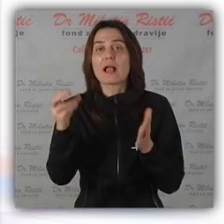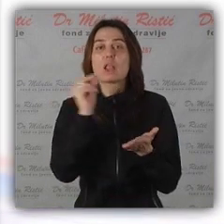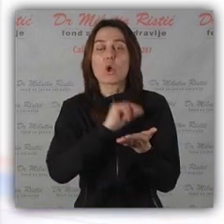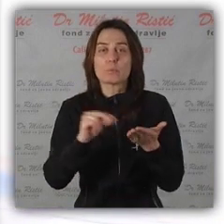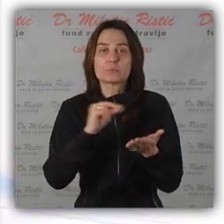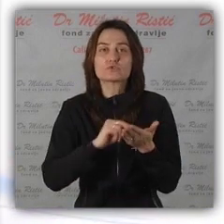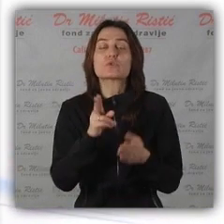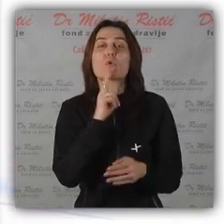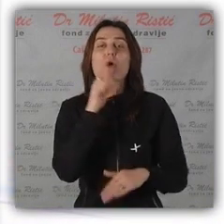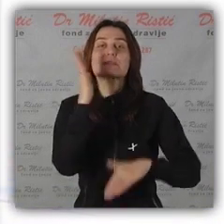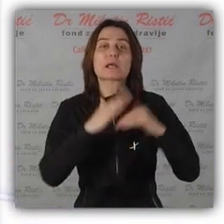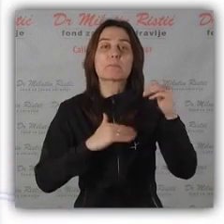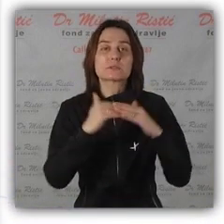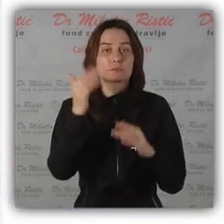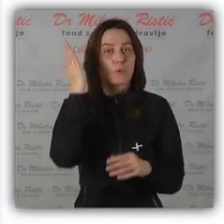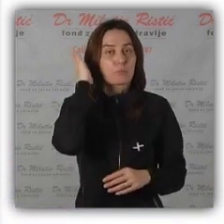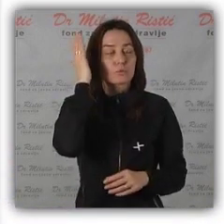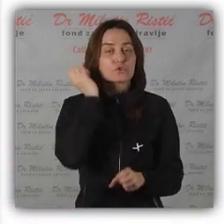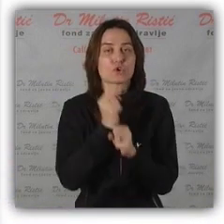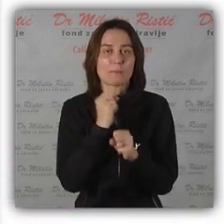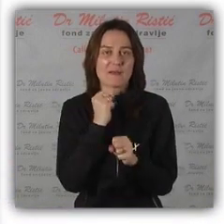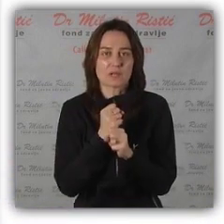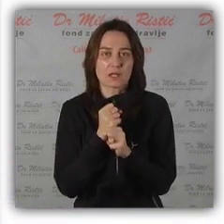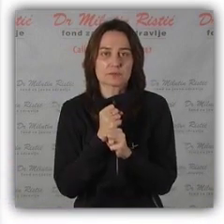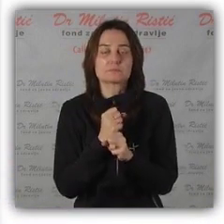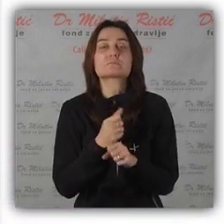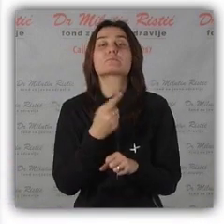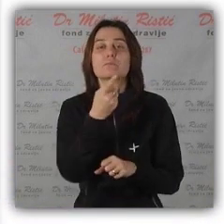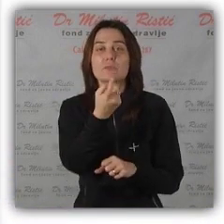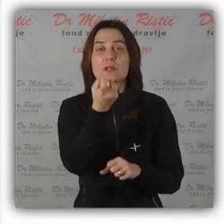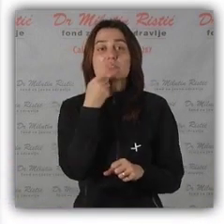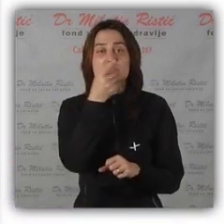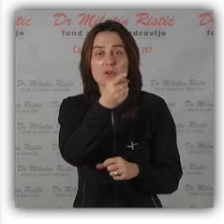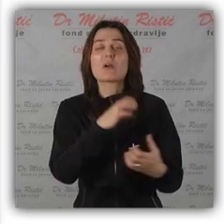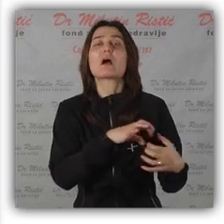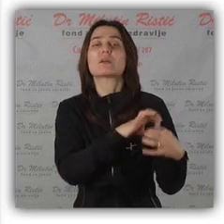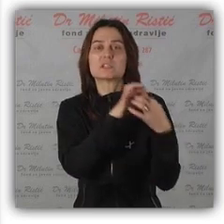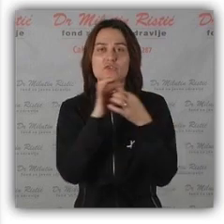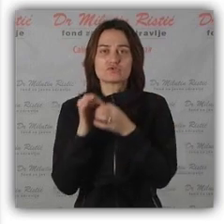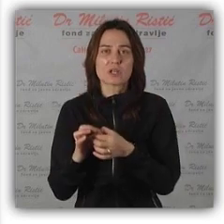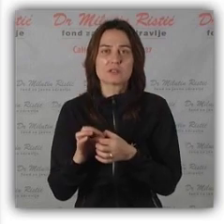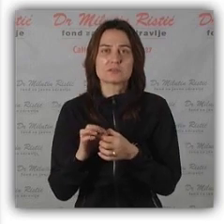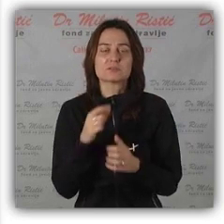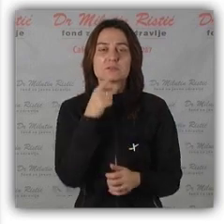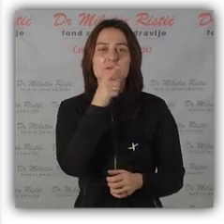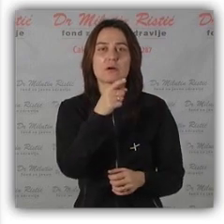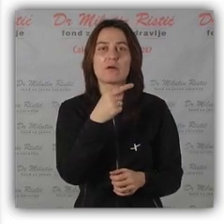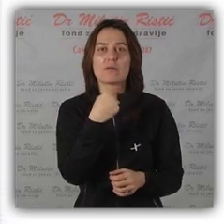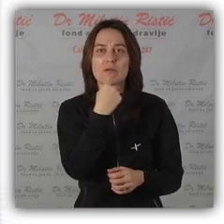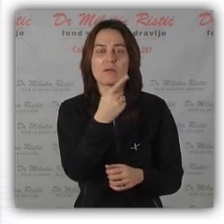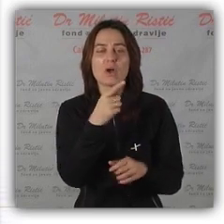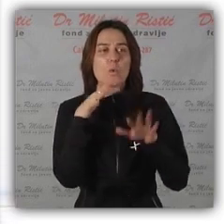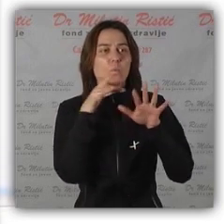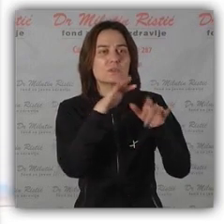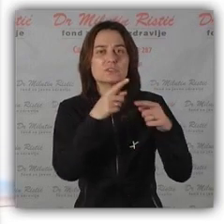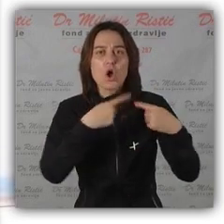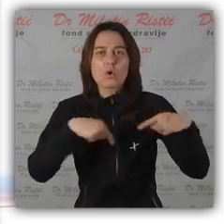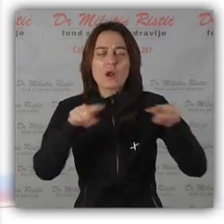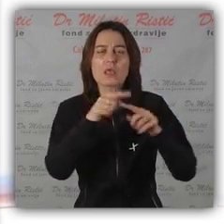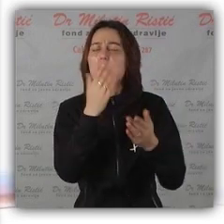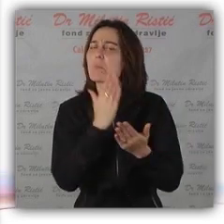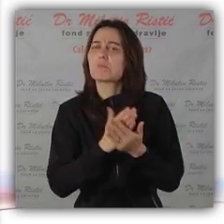oni nadalje upišu, to jest kojim bi se zanimanjem u budućnosti bavili, i stoga se vrlo često pominju